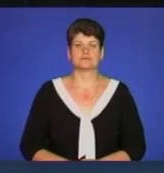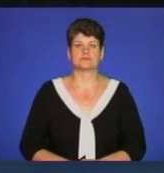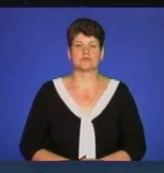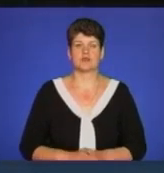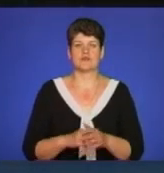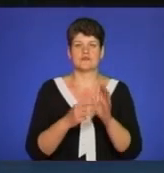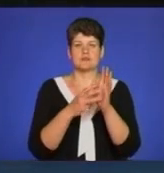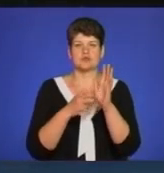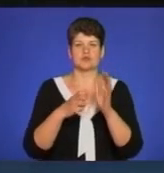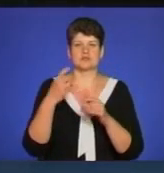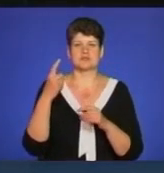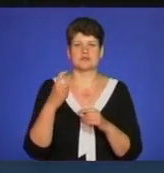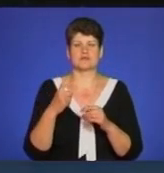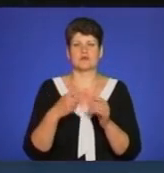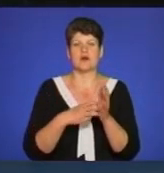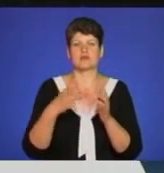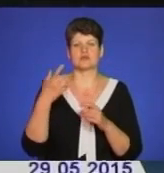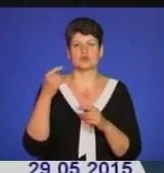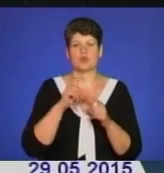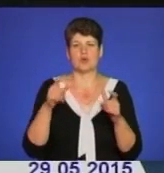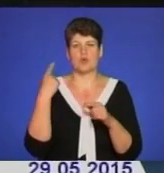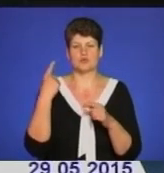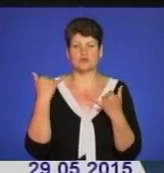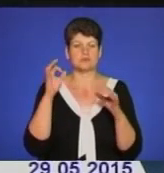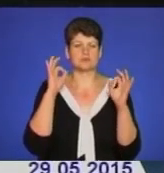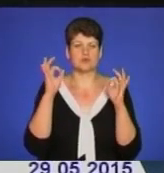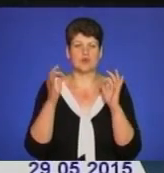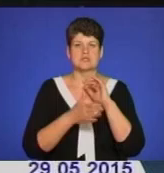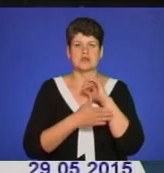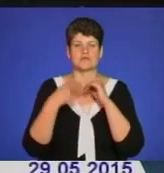У 842 школах області сьогодні продзвонив останній дзвоник.